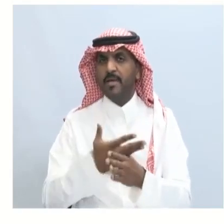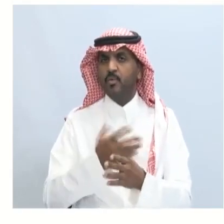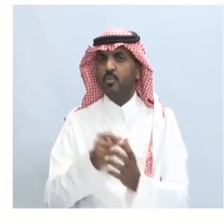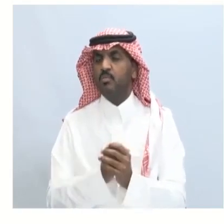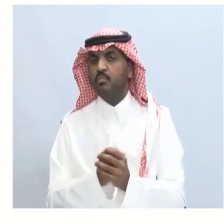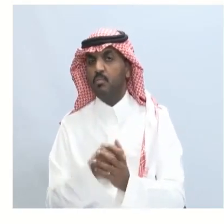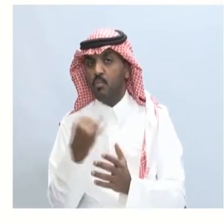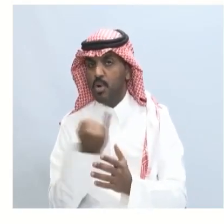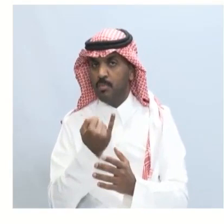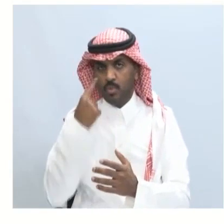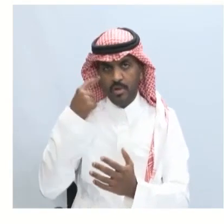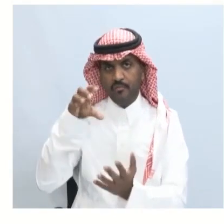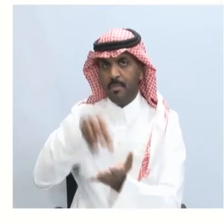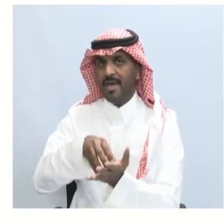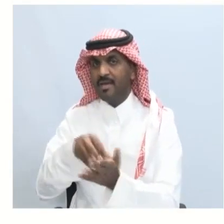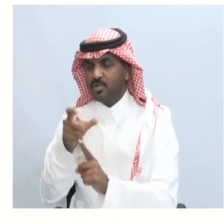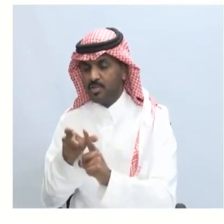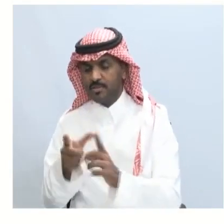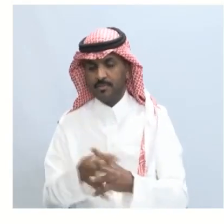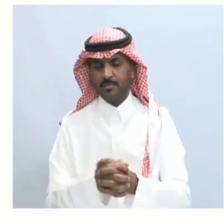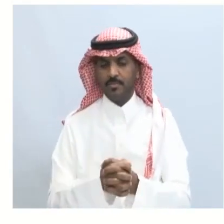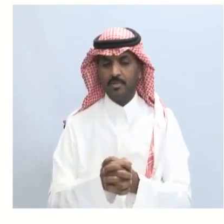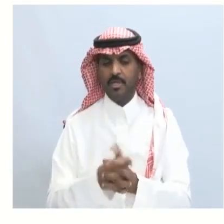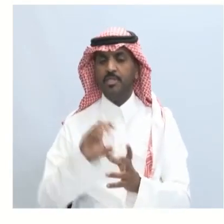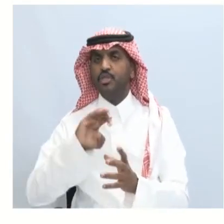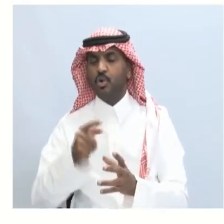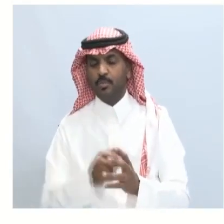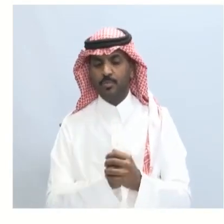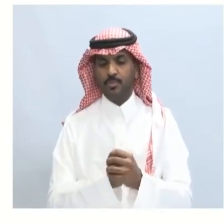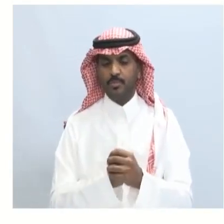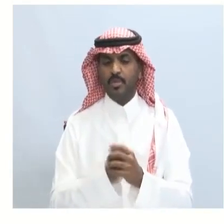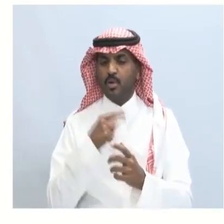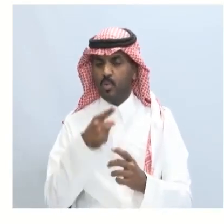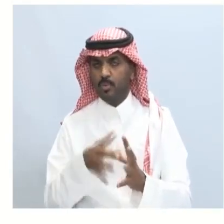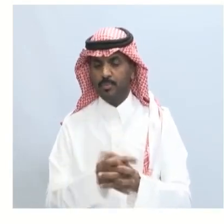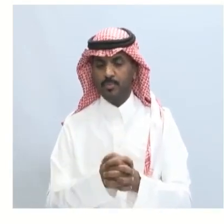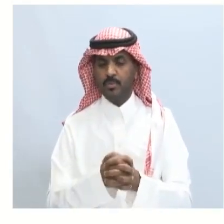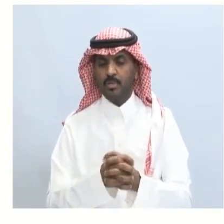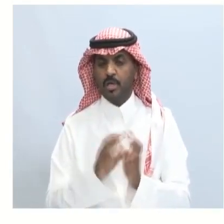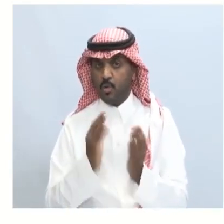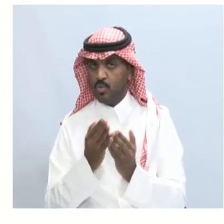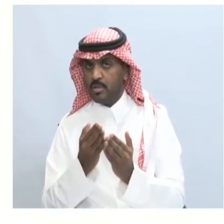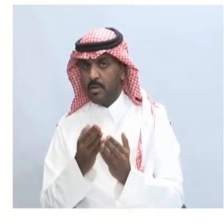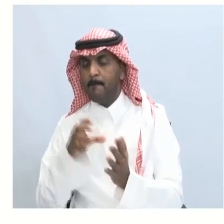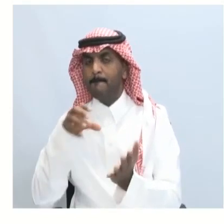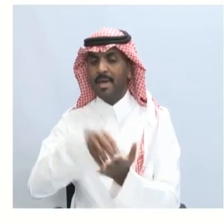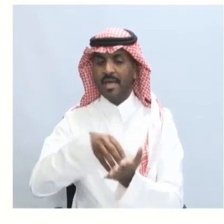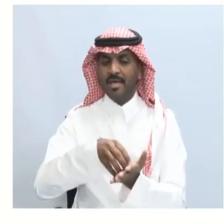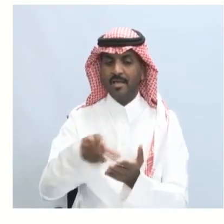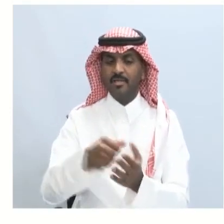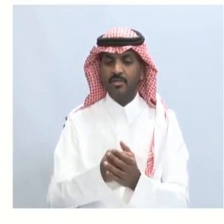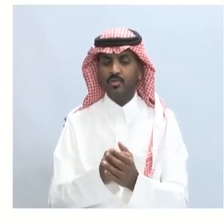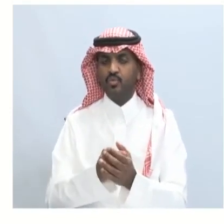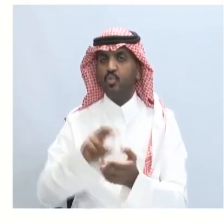تحديد موطن الشخص من الناحيه القانونيه الجواب احسنتم بان نقول لكونه المكان الذي